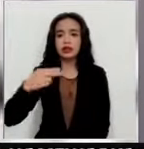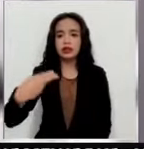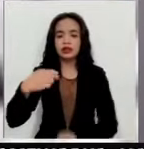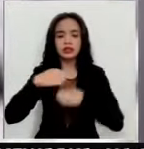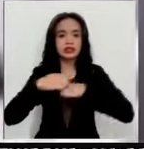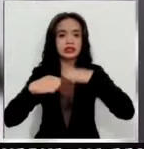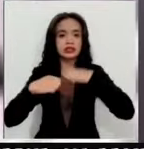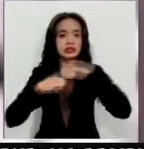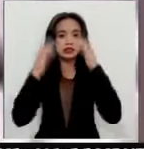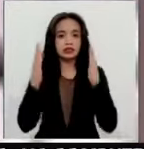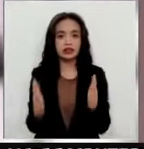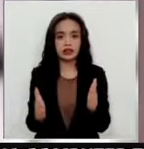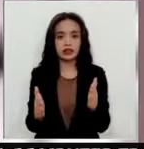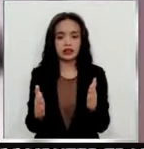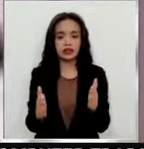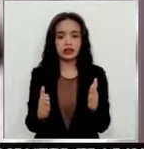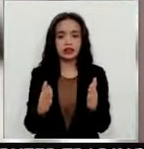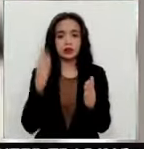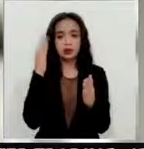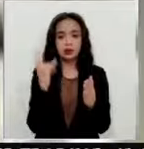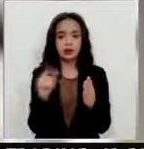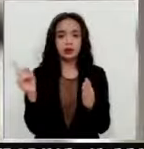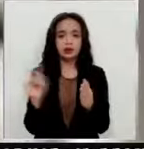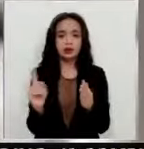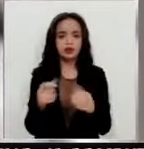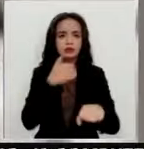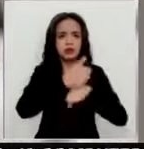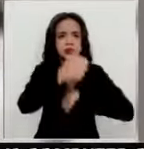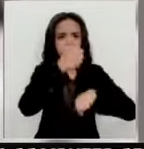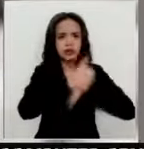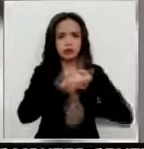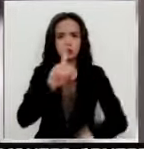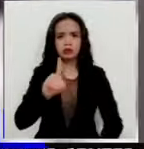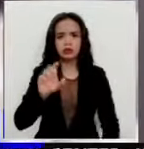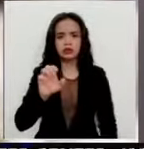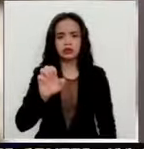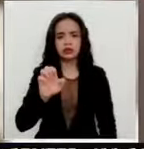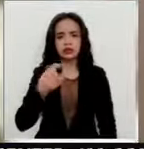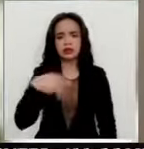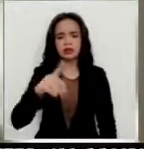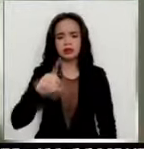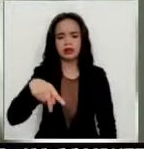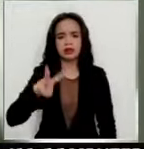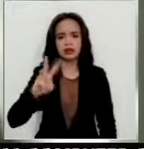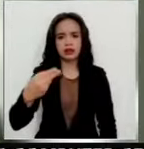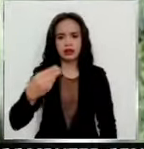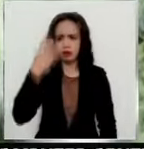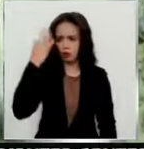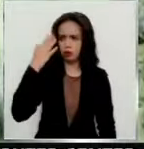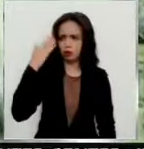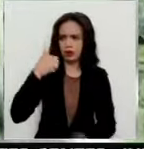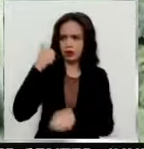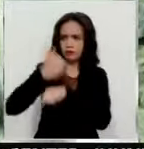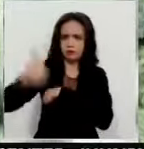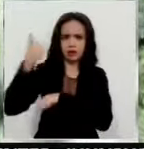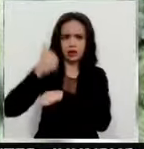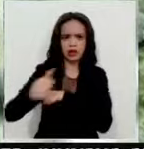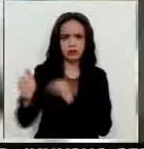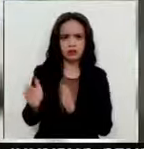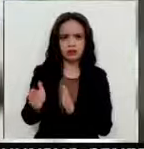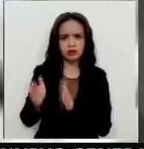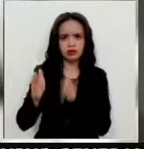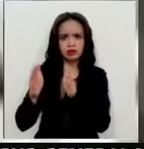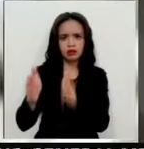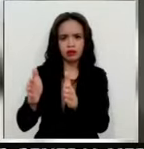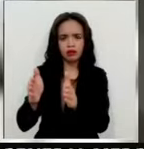Oropel na parang ang ahensya ang sinisisi sa nangyaring aksidente. So why put the blame on the roads? Existing